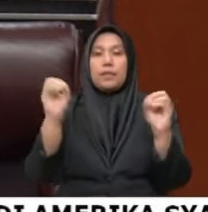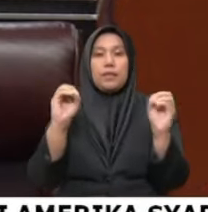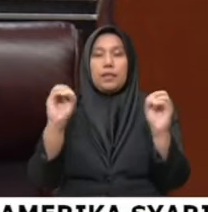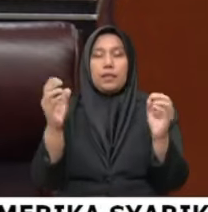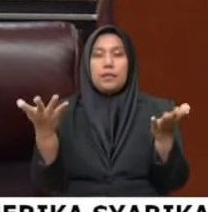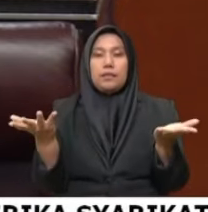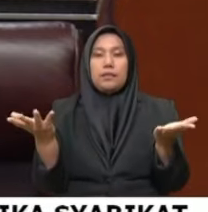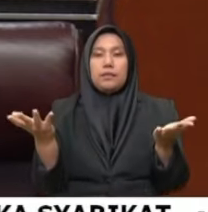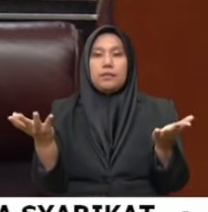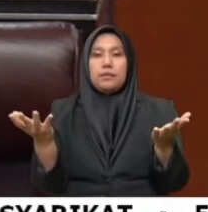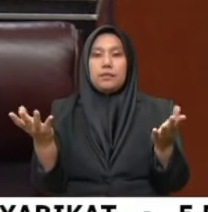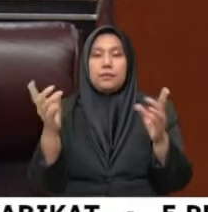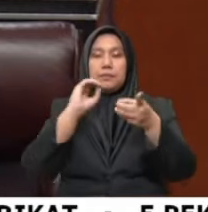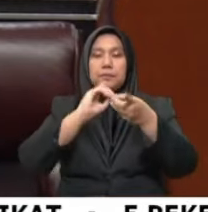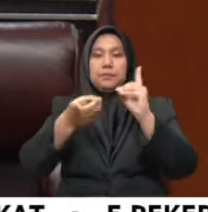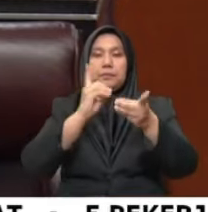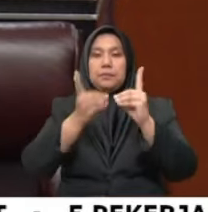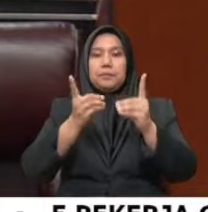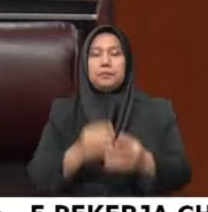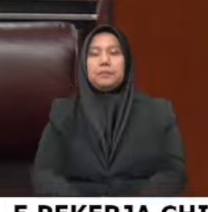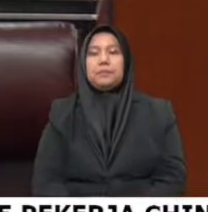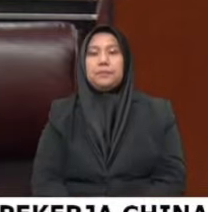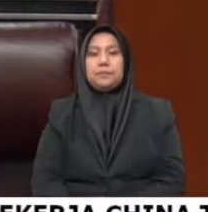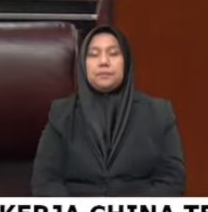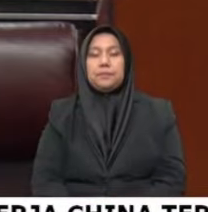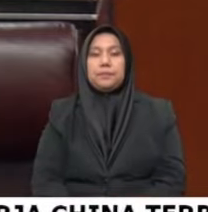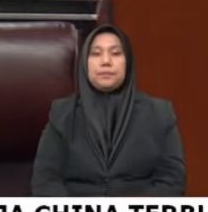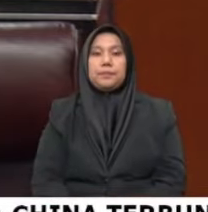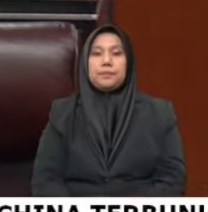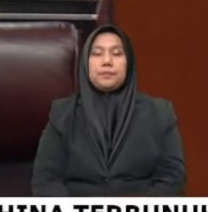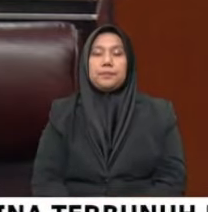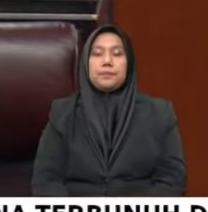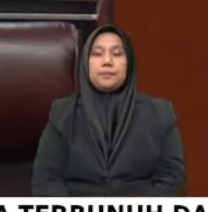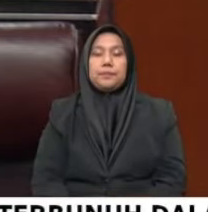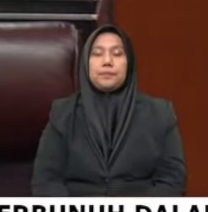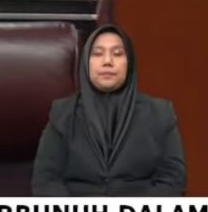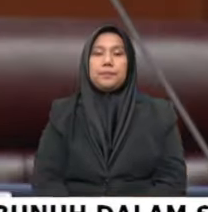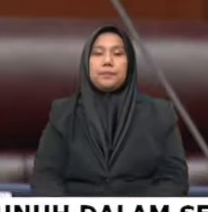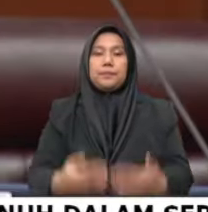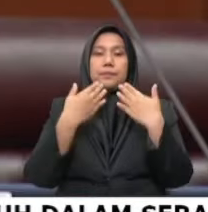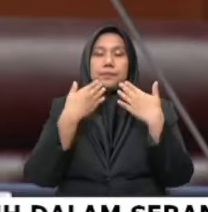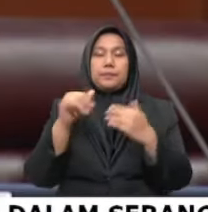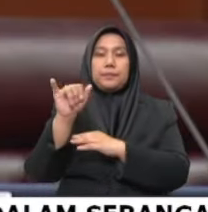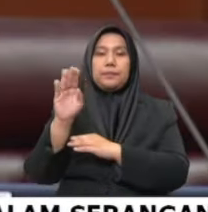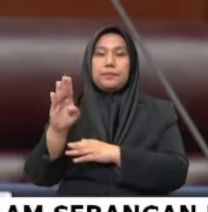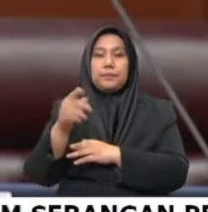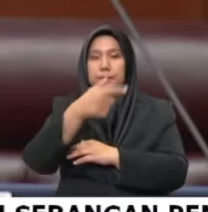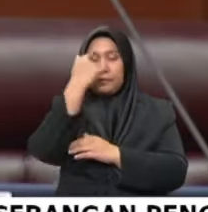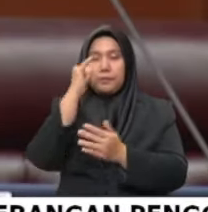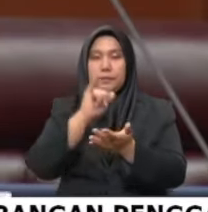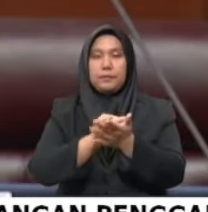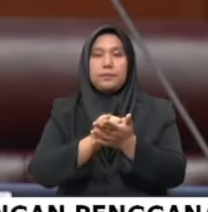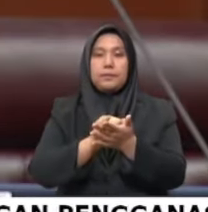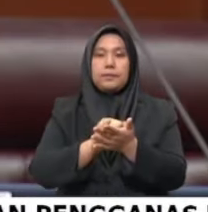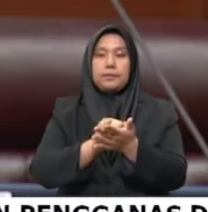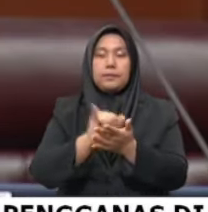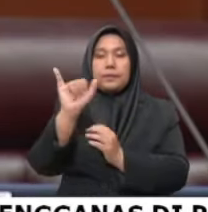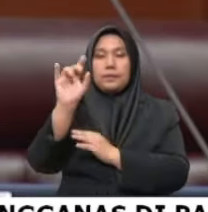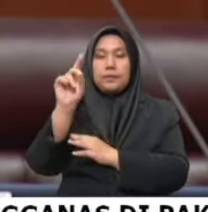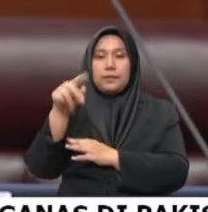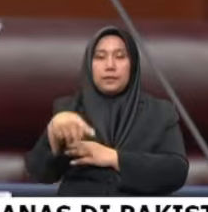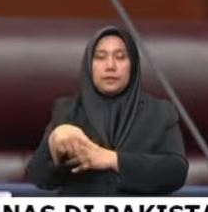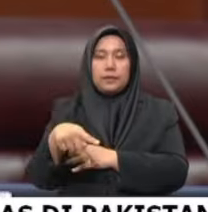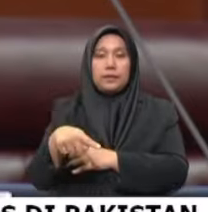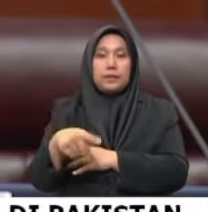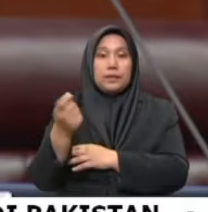langsung mengenai pendigitalan ini. Terima kasih. Terima kasih Yang Berhormat. Sebab itu Yang Berhormat, Dato' Yang Pertua,